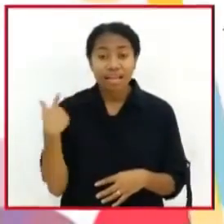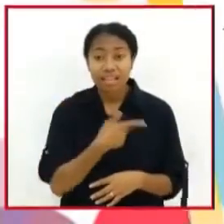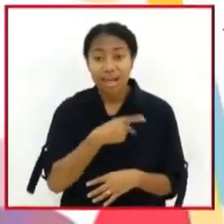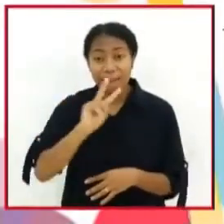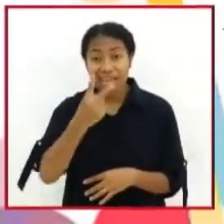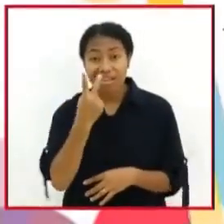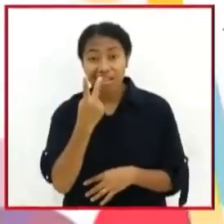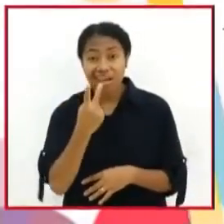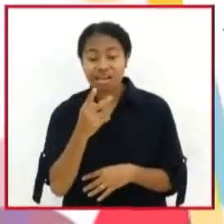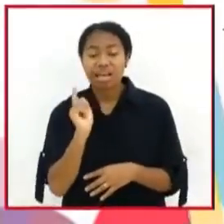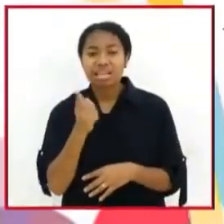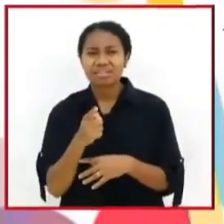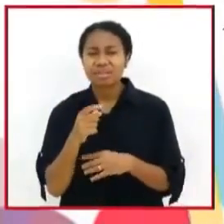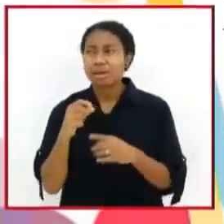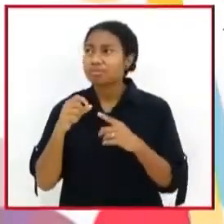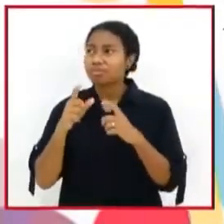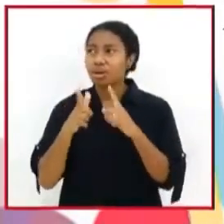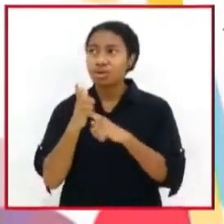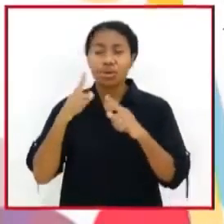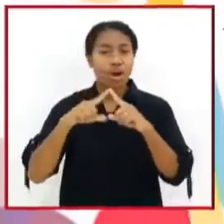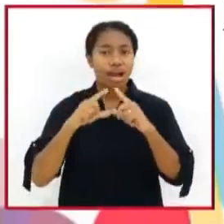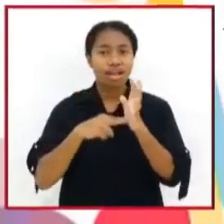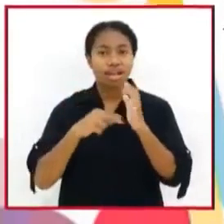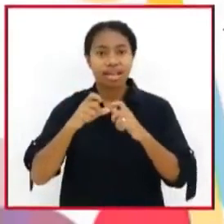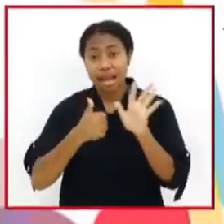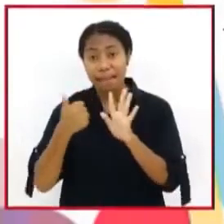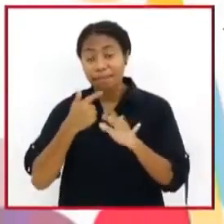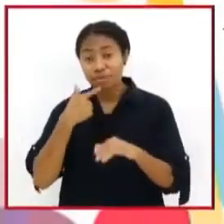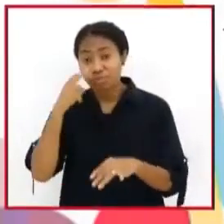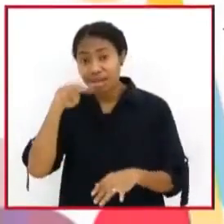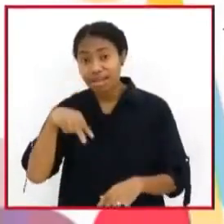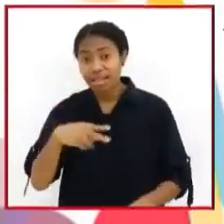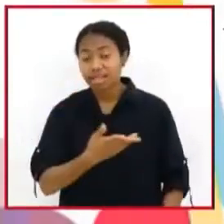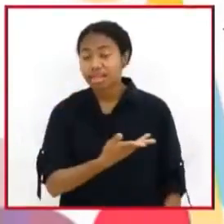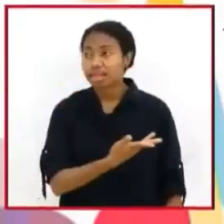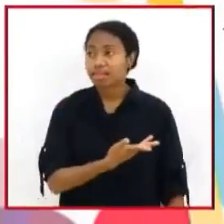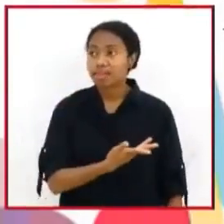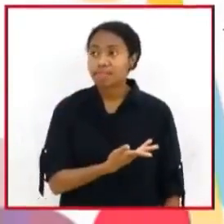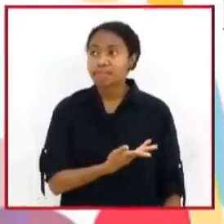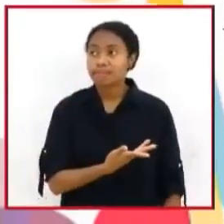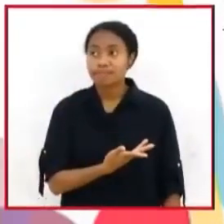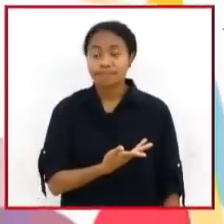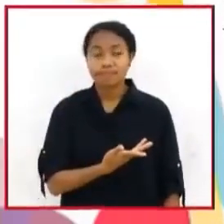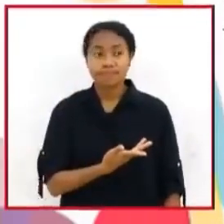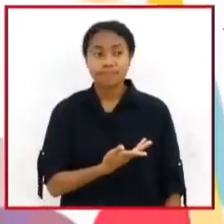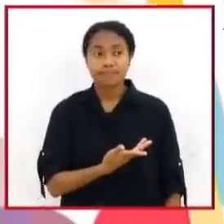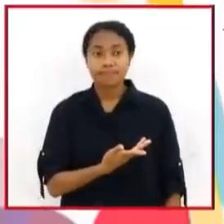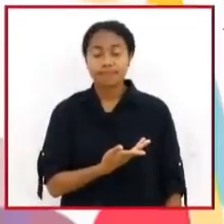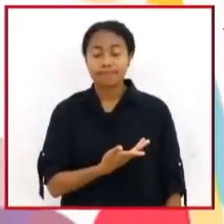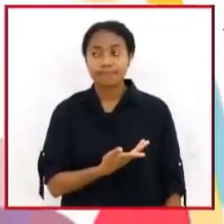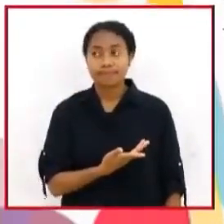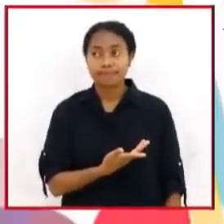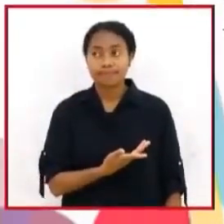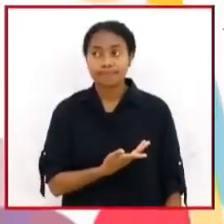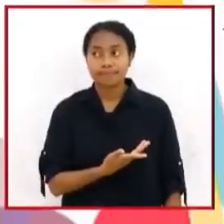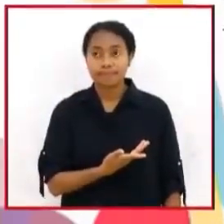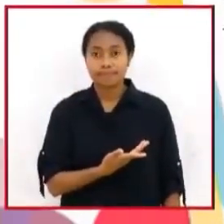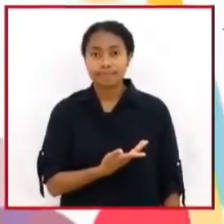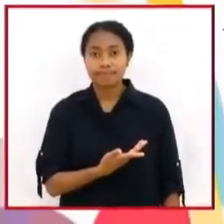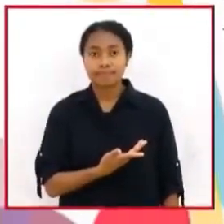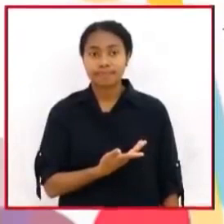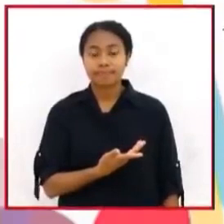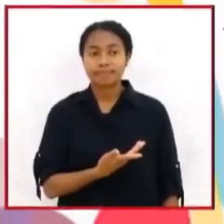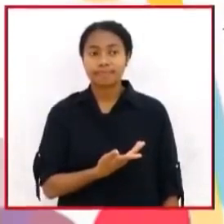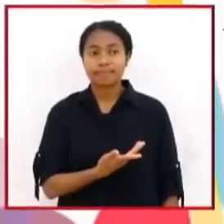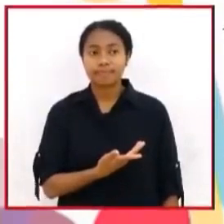pasal 6 869 jawab Simon Petrus kepadanya Tuhan kepada siapakah Kami akan pergi Perkataanmu adalah